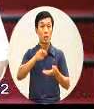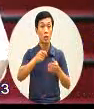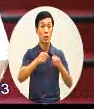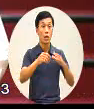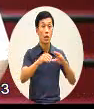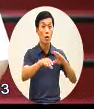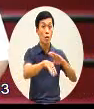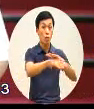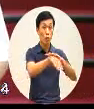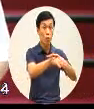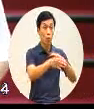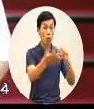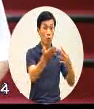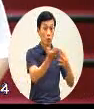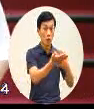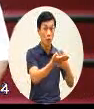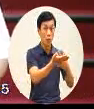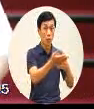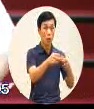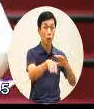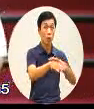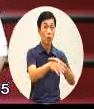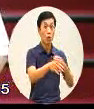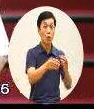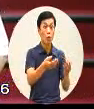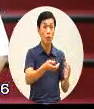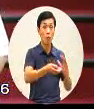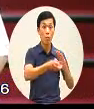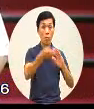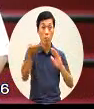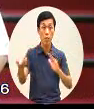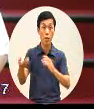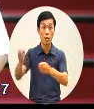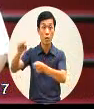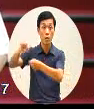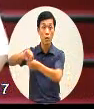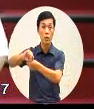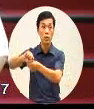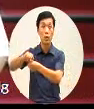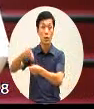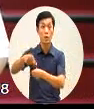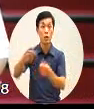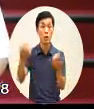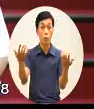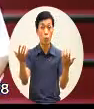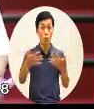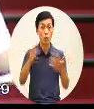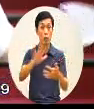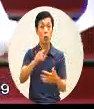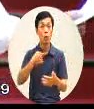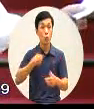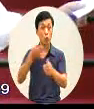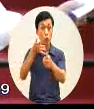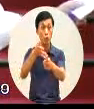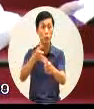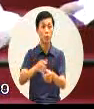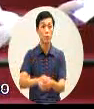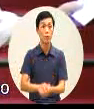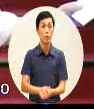目前融资银行它本身就是有一些问题啦。那我问你啦吼，